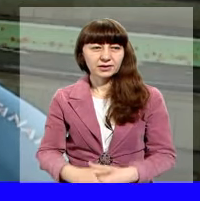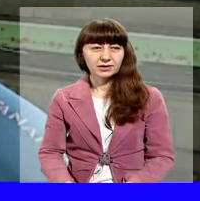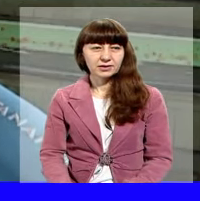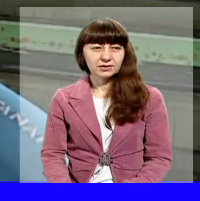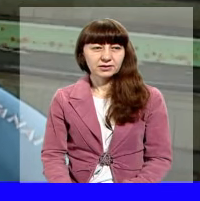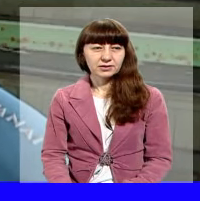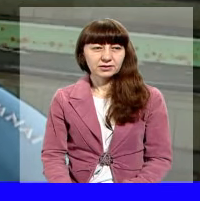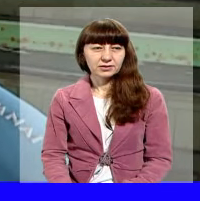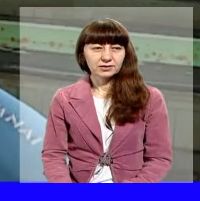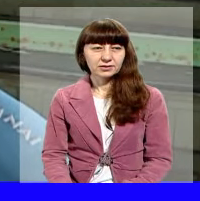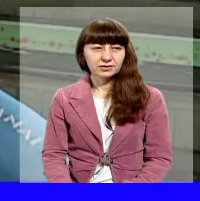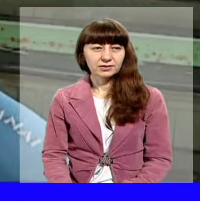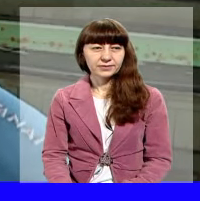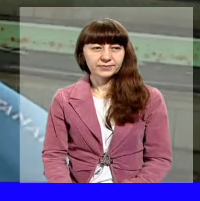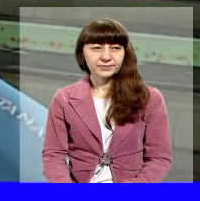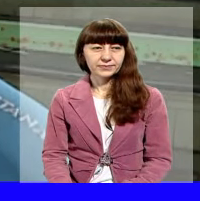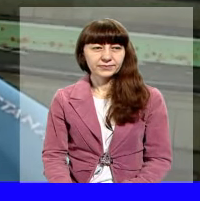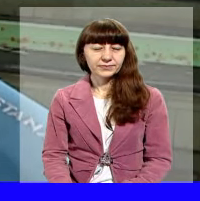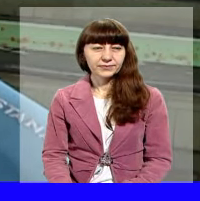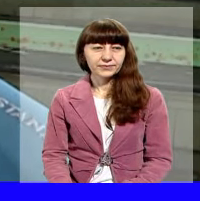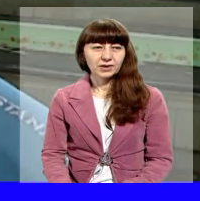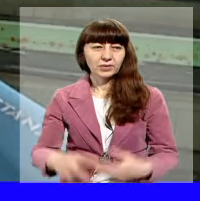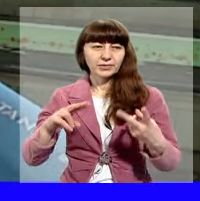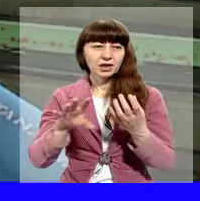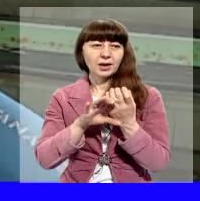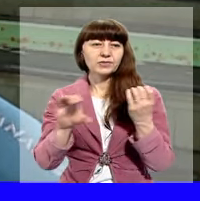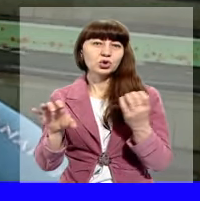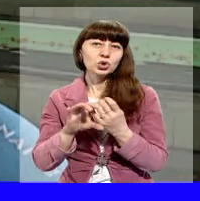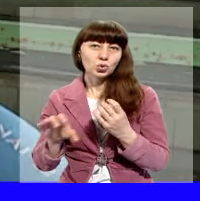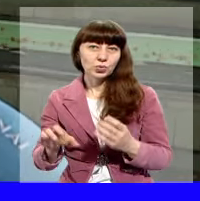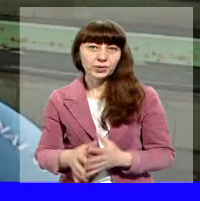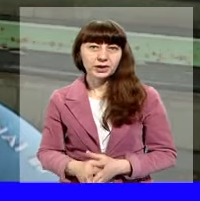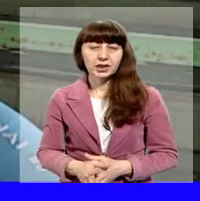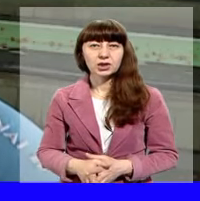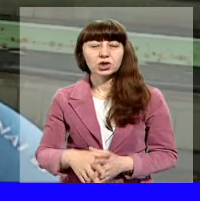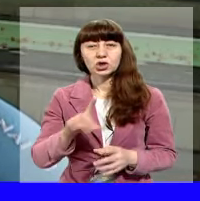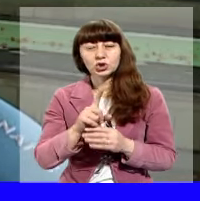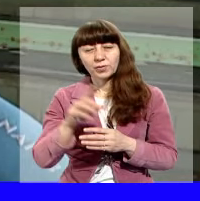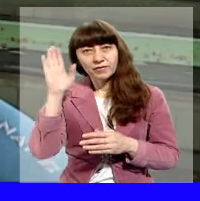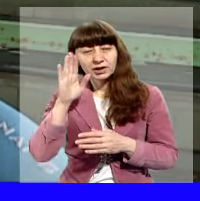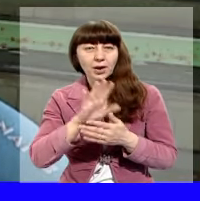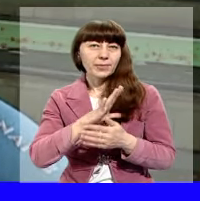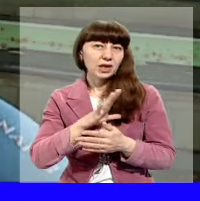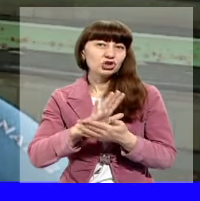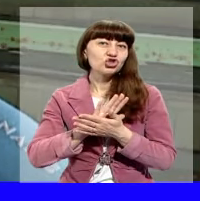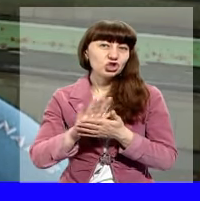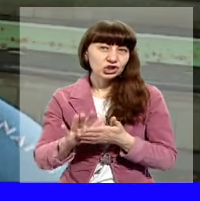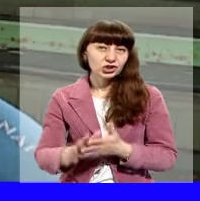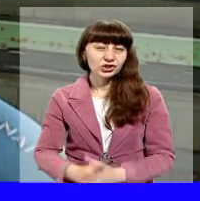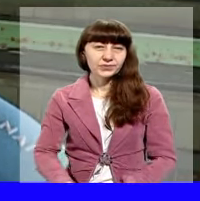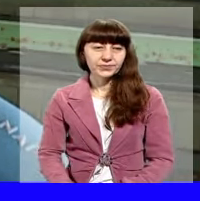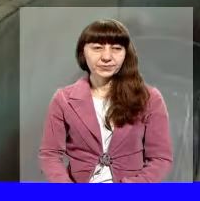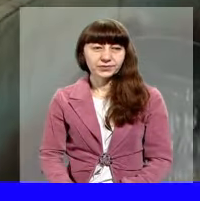баса назар аударылады, яғни арықтарды тазалауды қолға аламыз. Бұл көктемгі су тасқыны кезінде төтенше жағдайларды